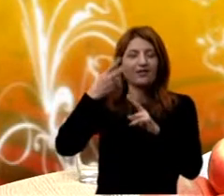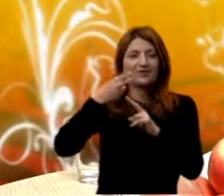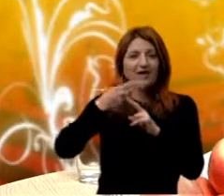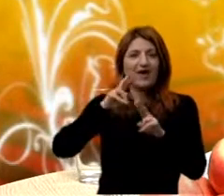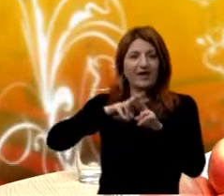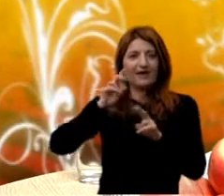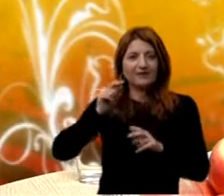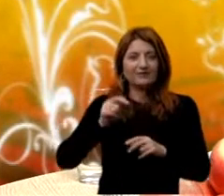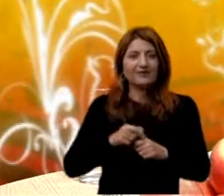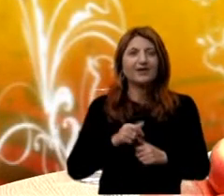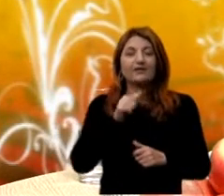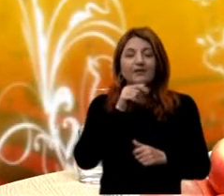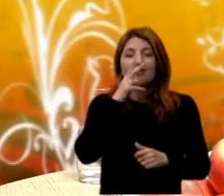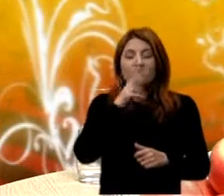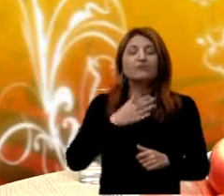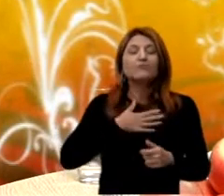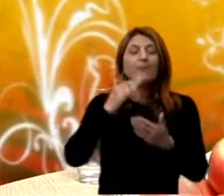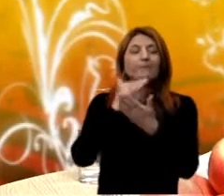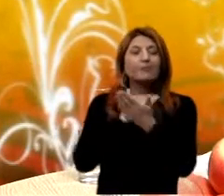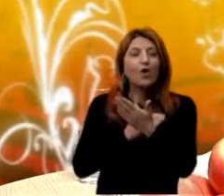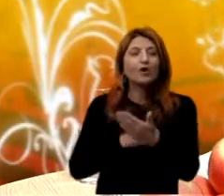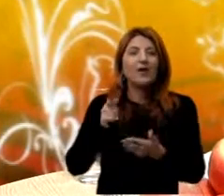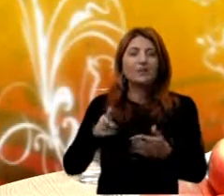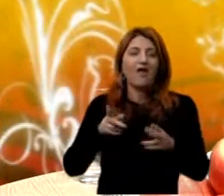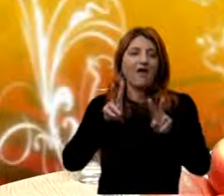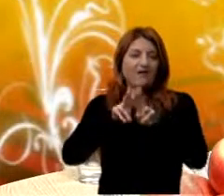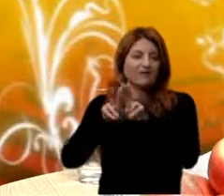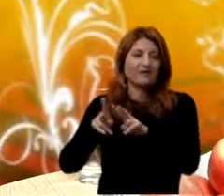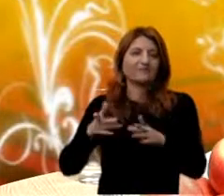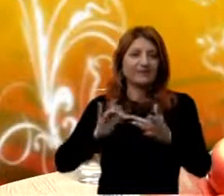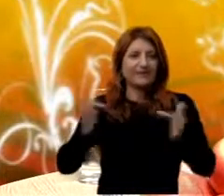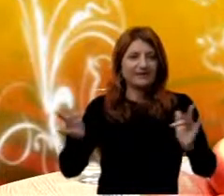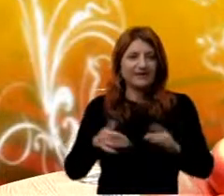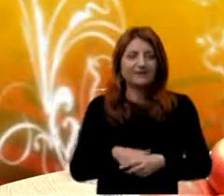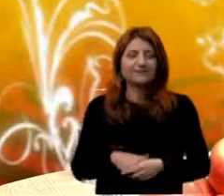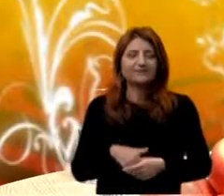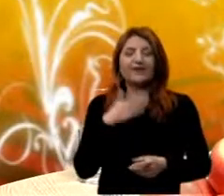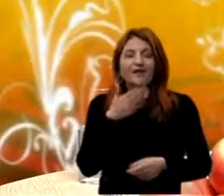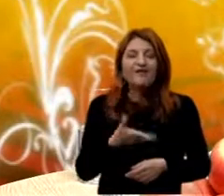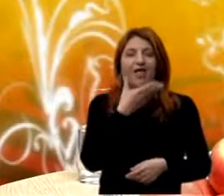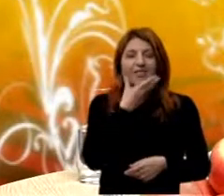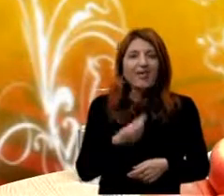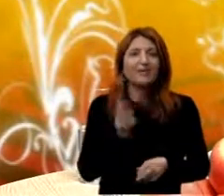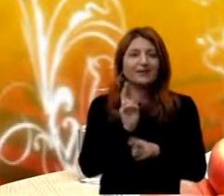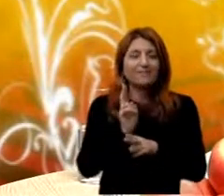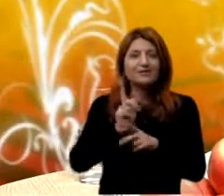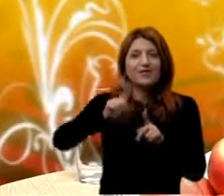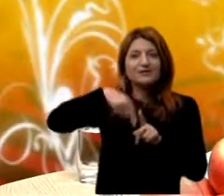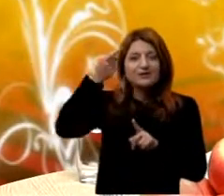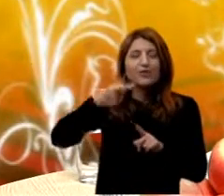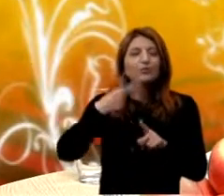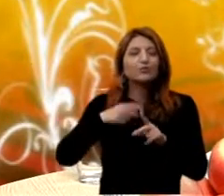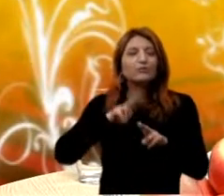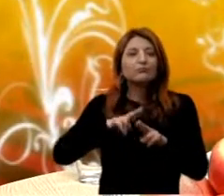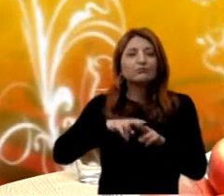čizk@jabuka.tv.hr. a i vidjeti naš program na stranicama naše Jabuka TV. Hvala vam lijepo na pozornosti. Sljedeći put